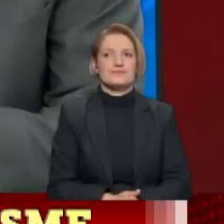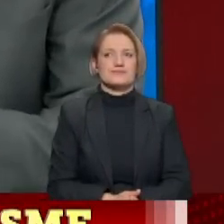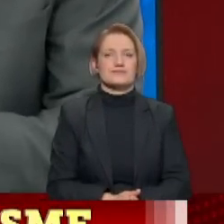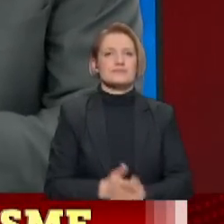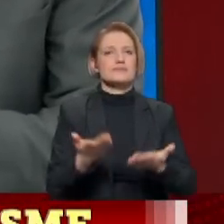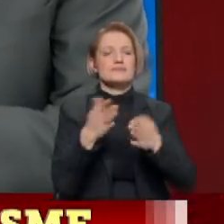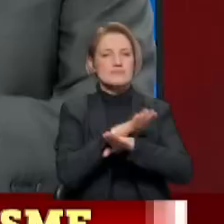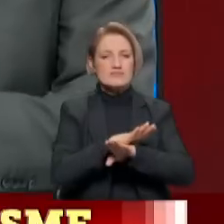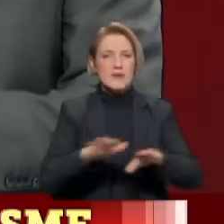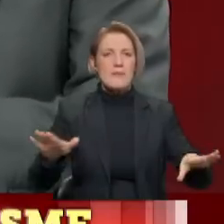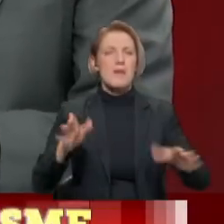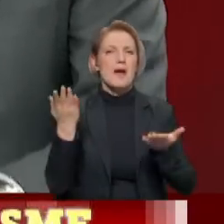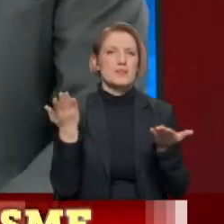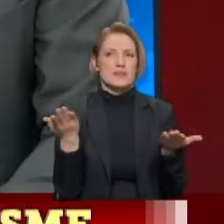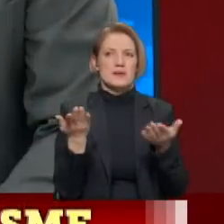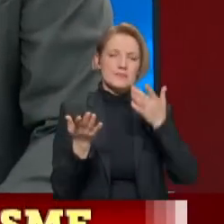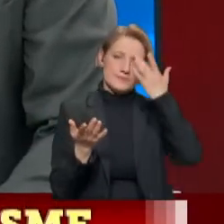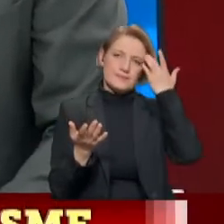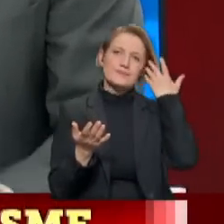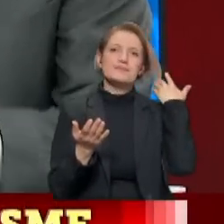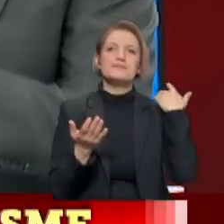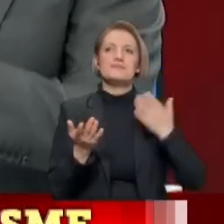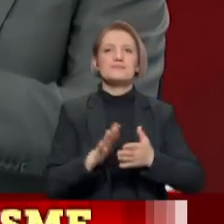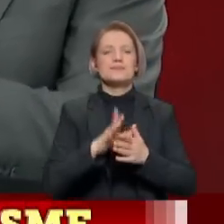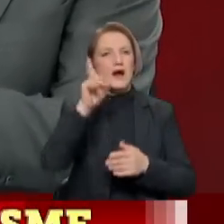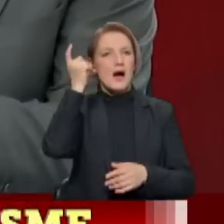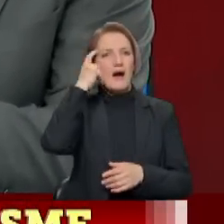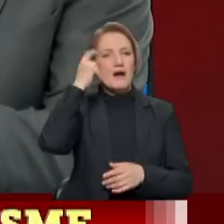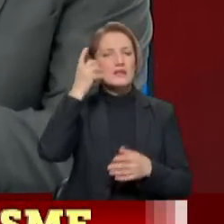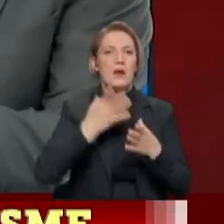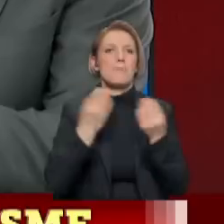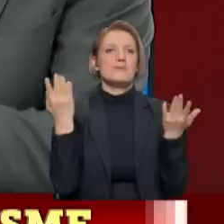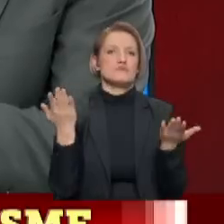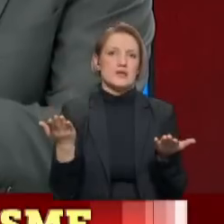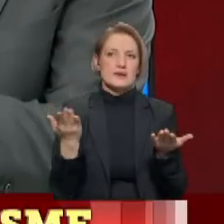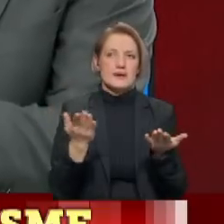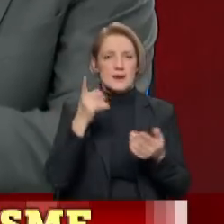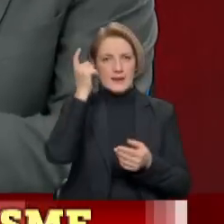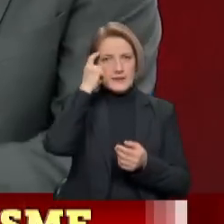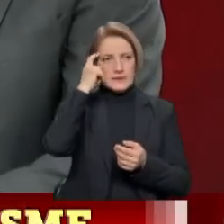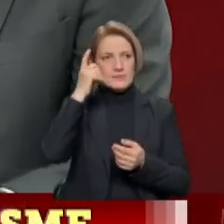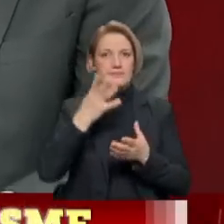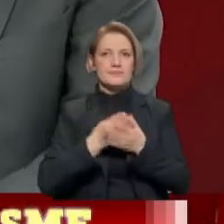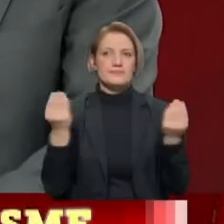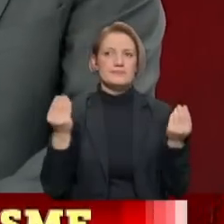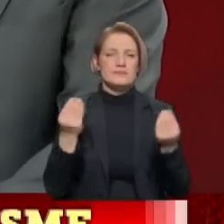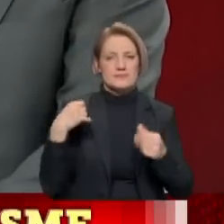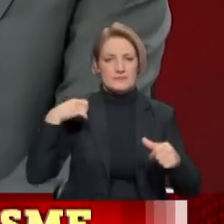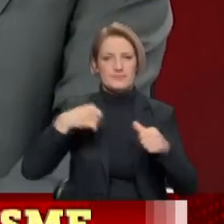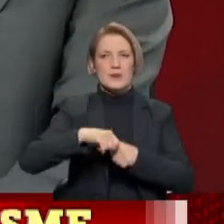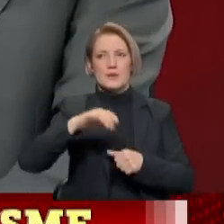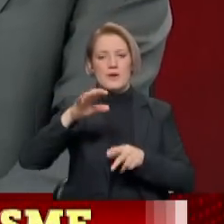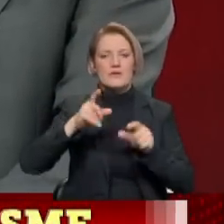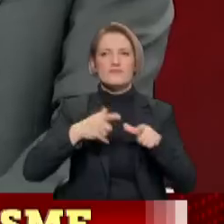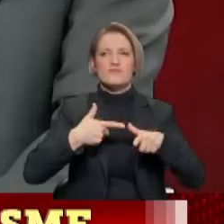artık tamamen kontrolden çıkmış durumdalar. Bakın akıllarını yitirmişler. Akıllarını yitirmişler. Yine Fatih'ten